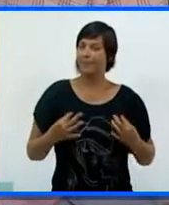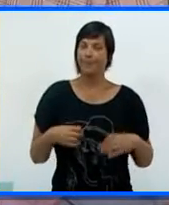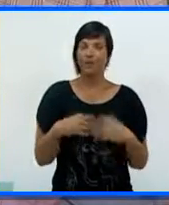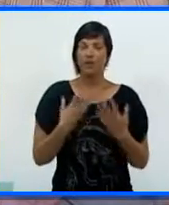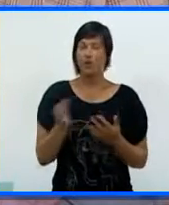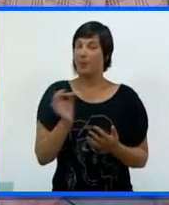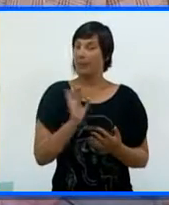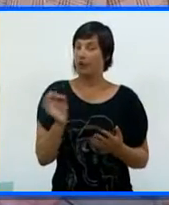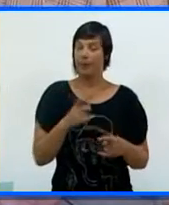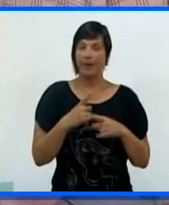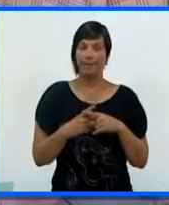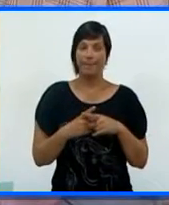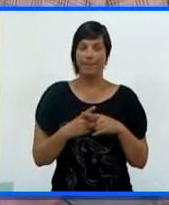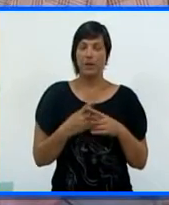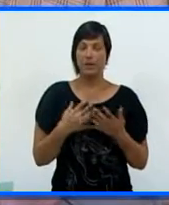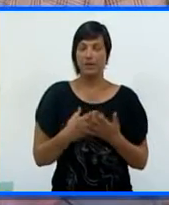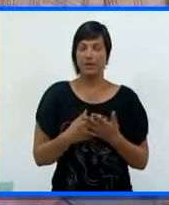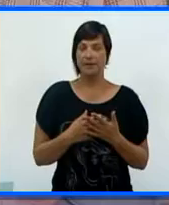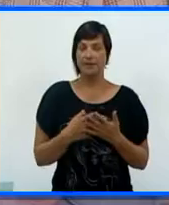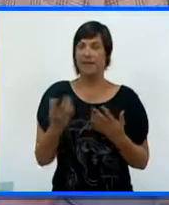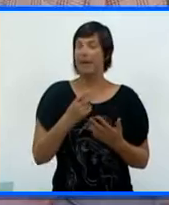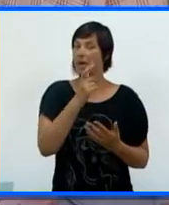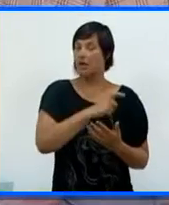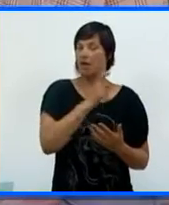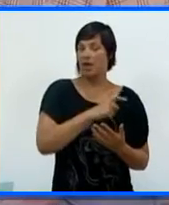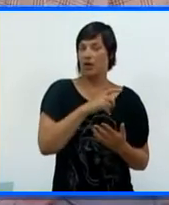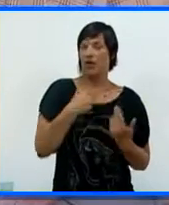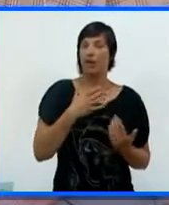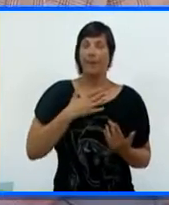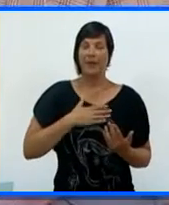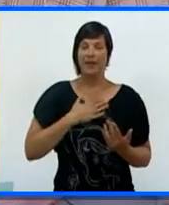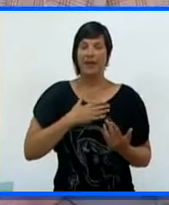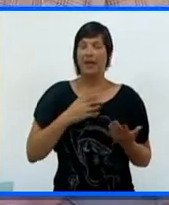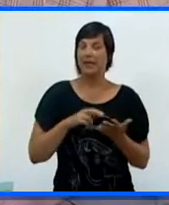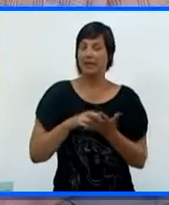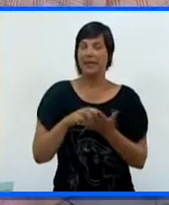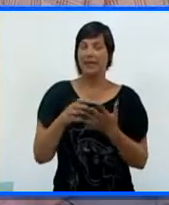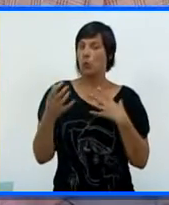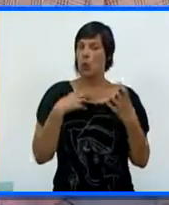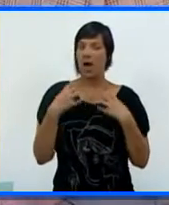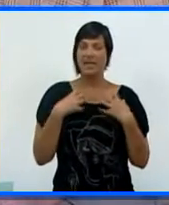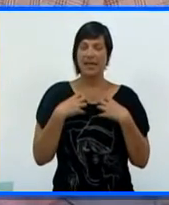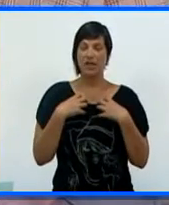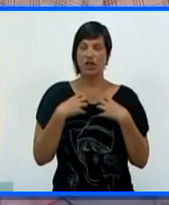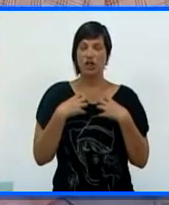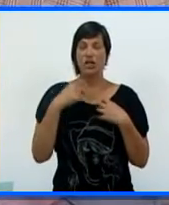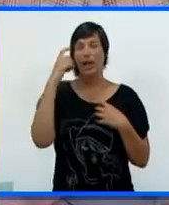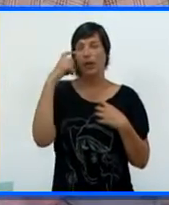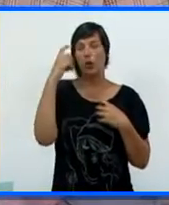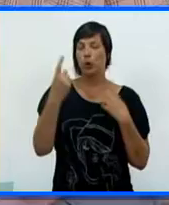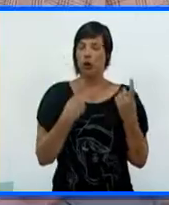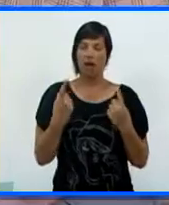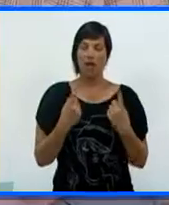jedan dobar plus. Mada ima puno članova koji bi htjeli da idu u teatar ili neko